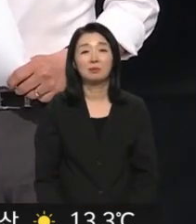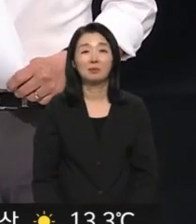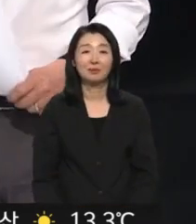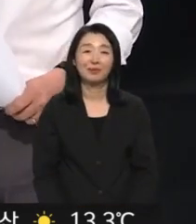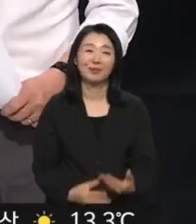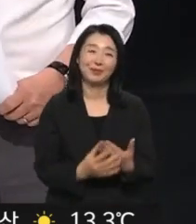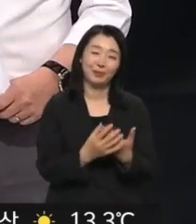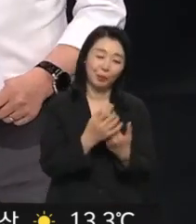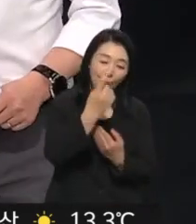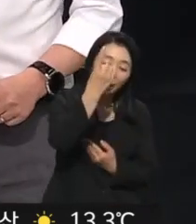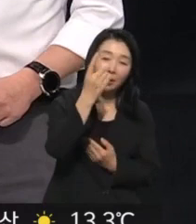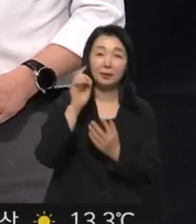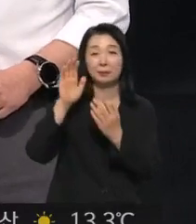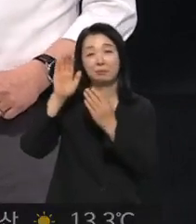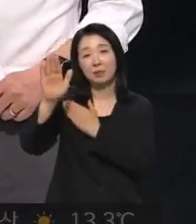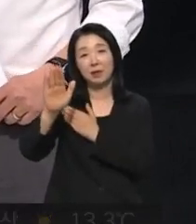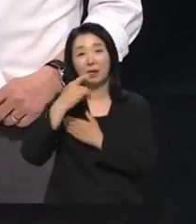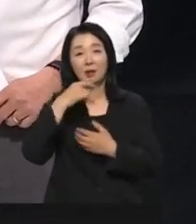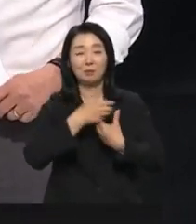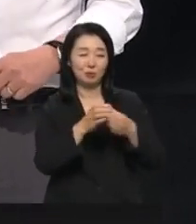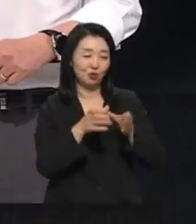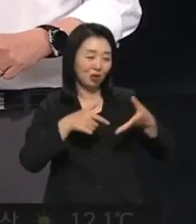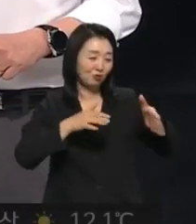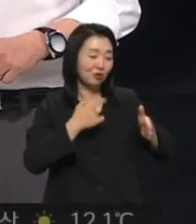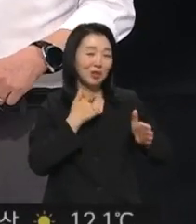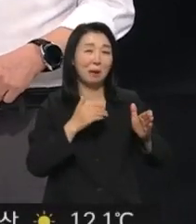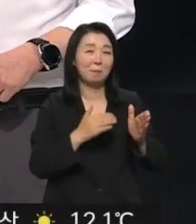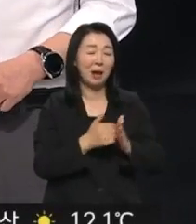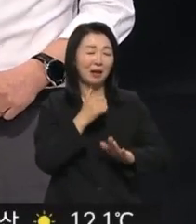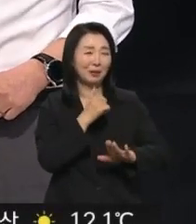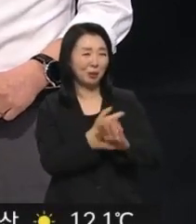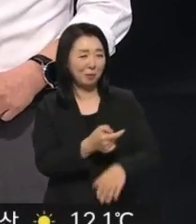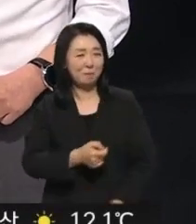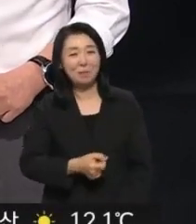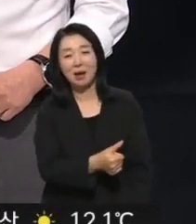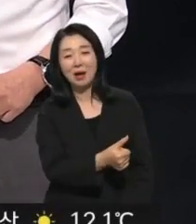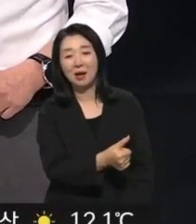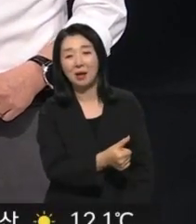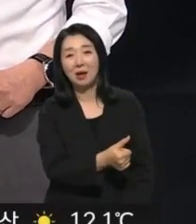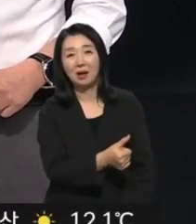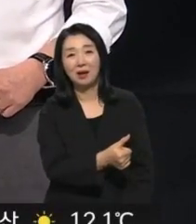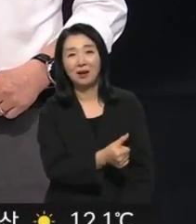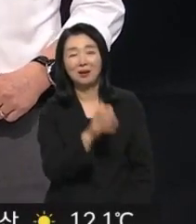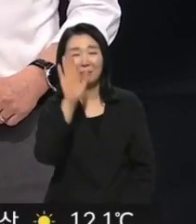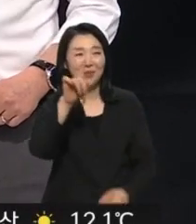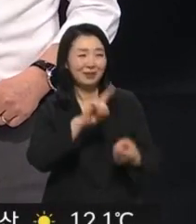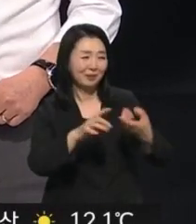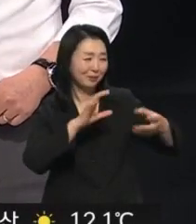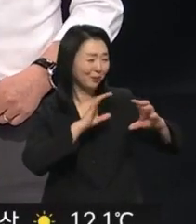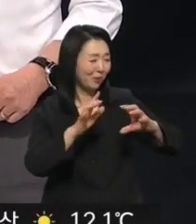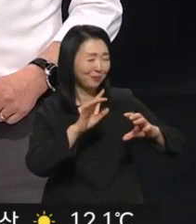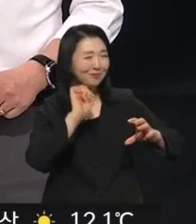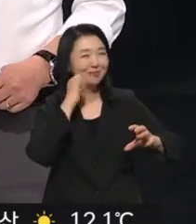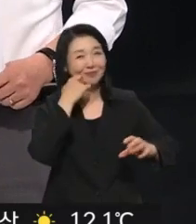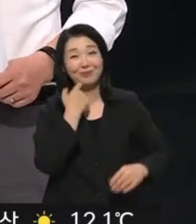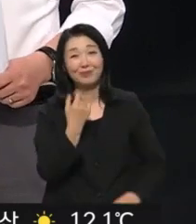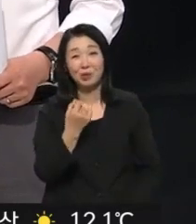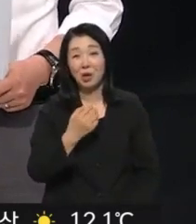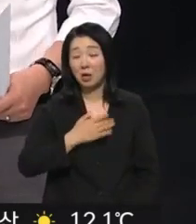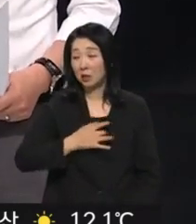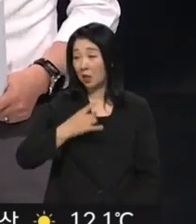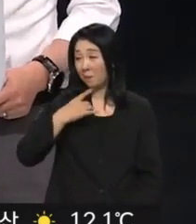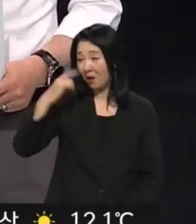통합과 미래, 민주당 출신이라고 배제를 당하는 상황에서 미래를 논하긴 어렵겠죠. 왜 나만